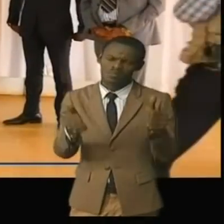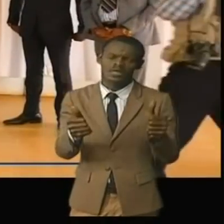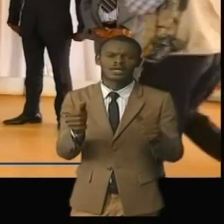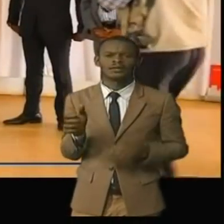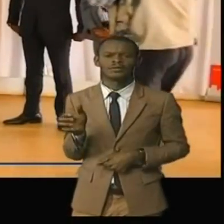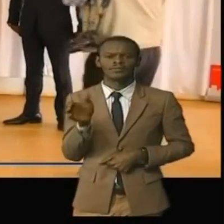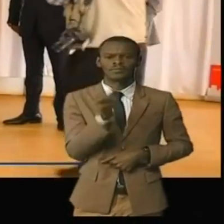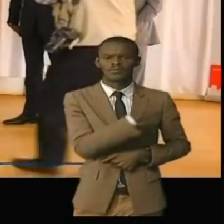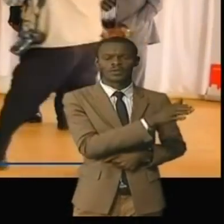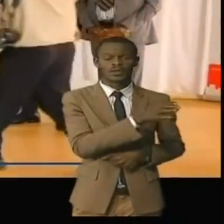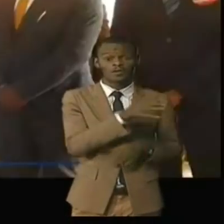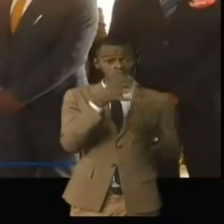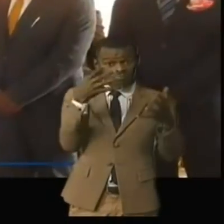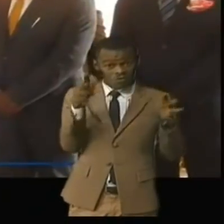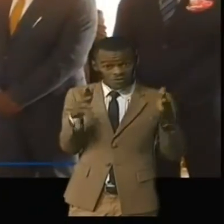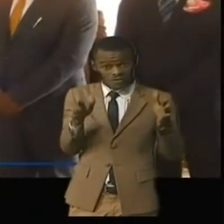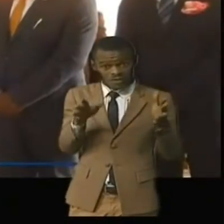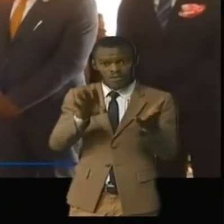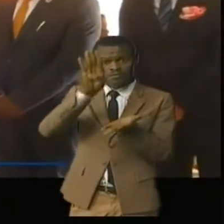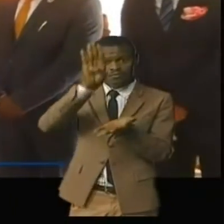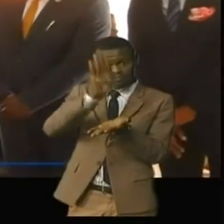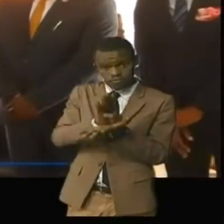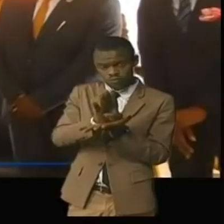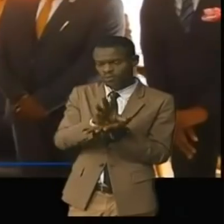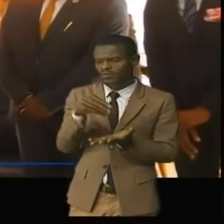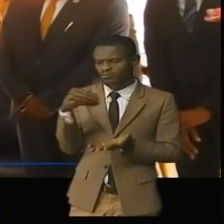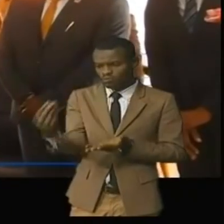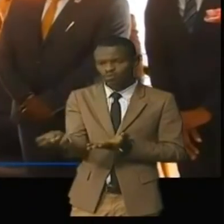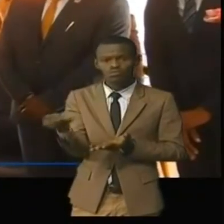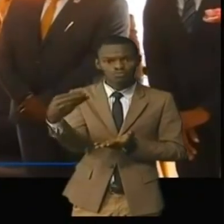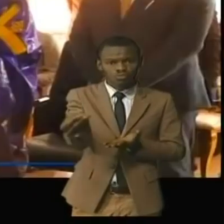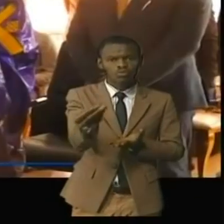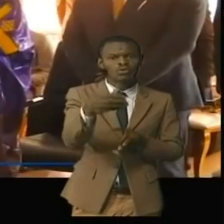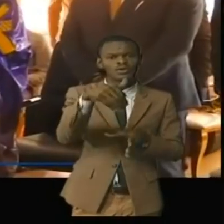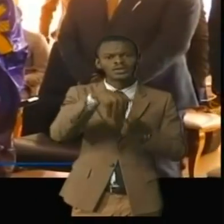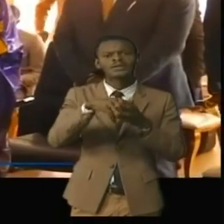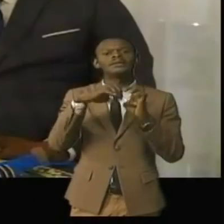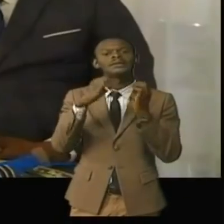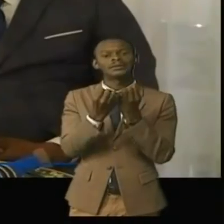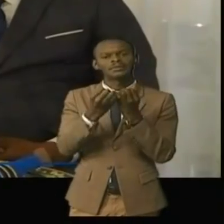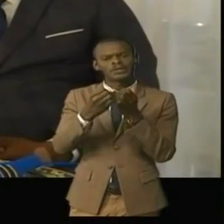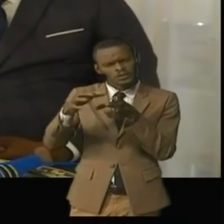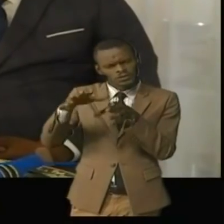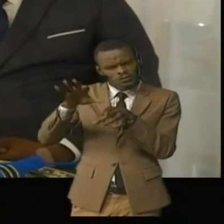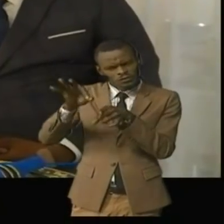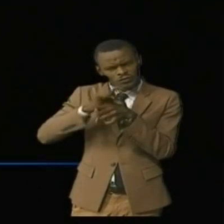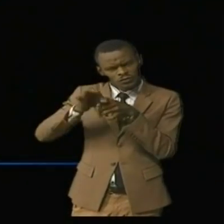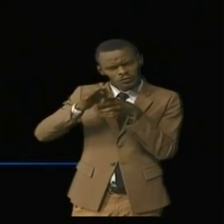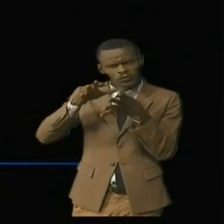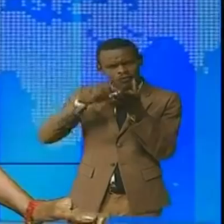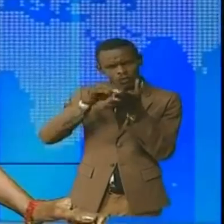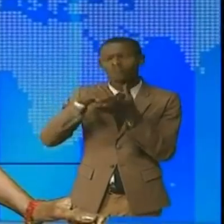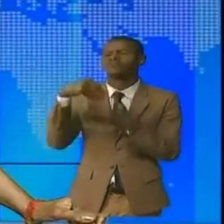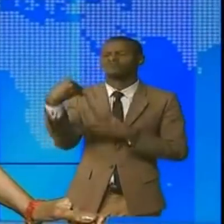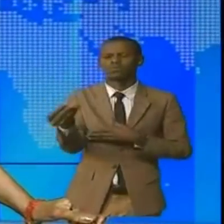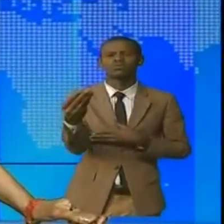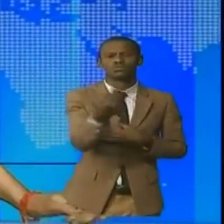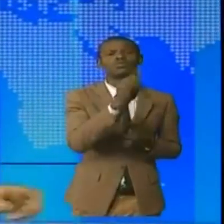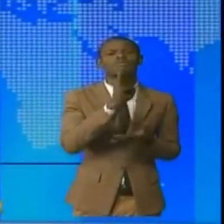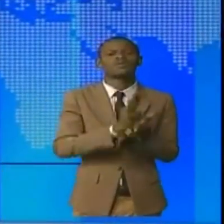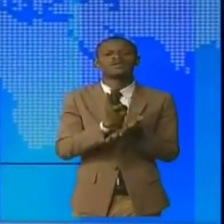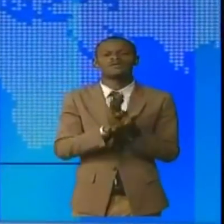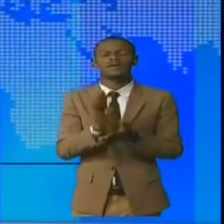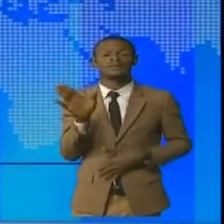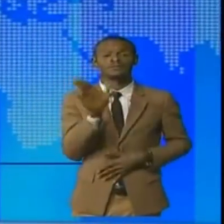était la remise des brevets à quelques entreprises ayant suivi la formation à l'INPP Lualaba. Et puis,